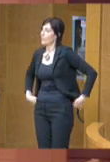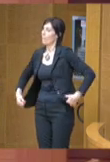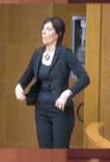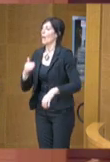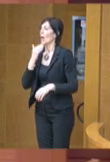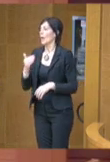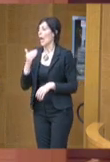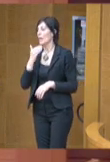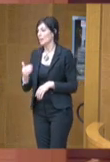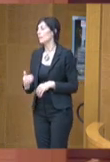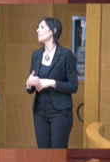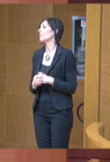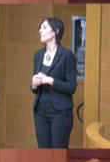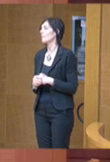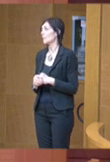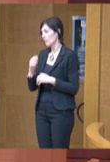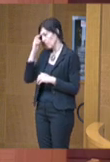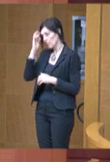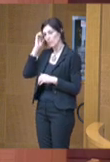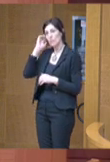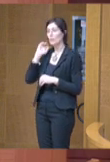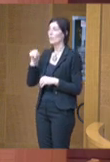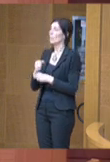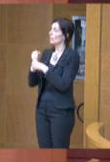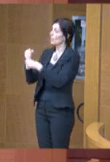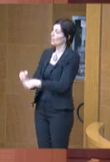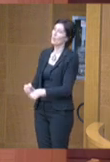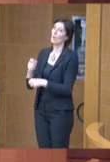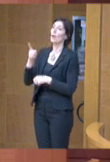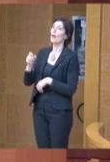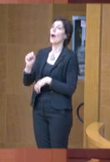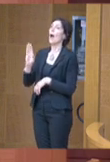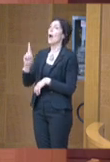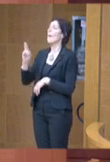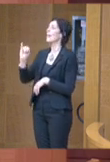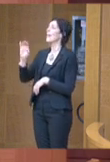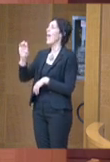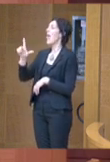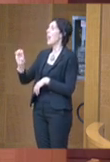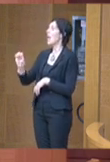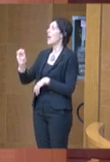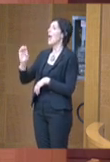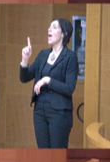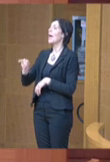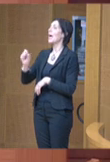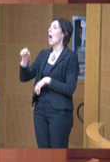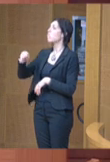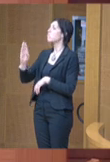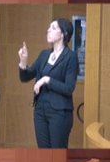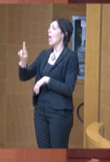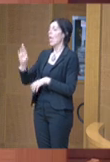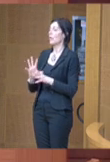Grazie, grazie Alberani. La parola ora a Gabriele Gamberi del gruppo di